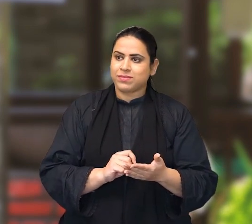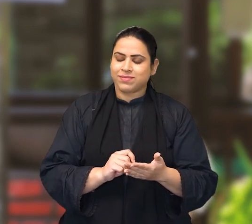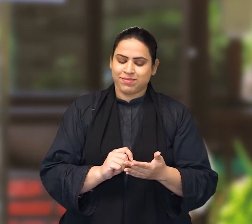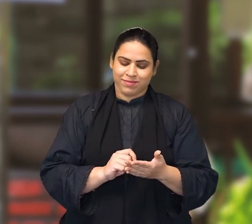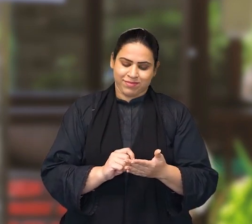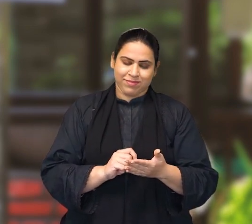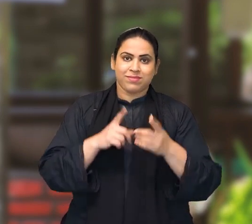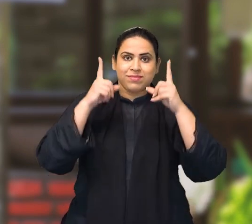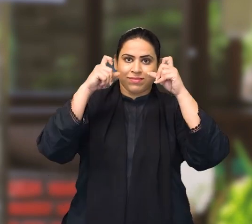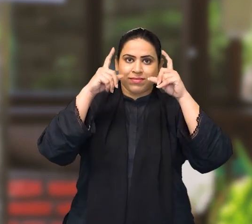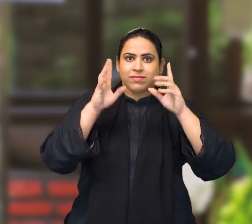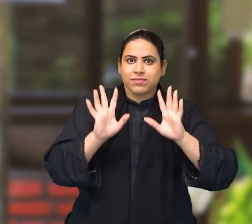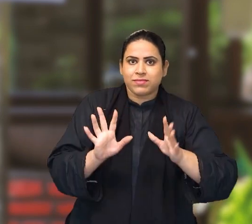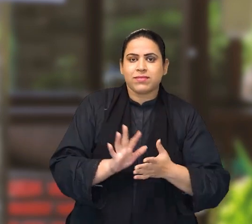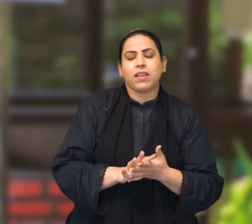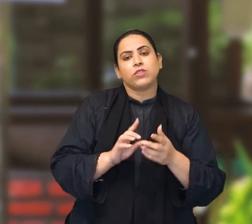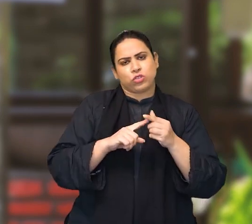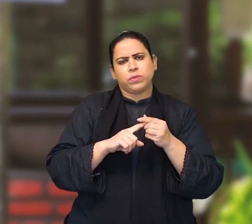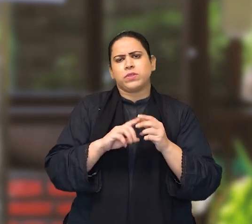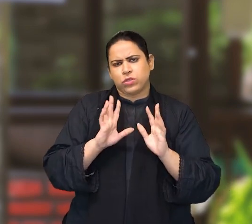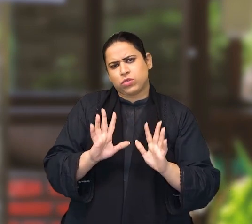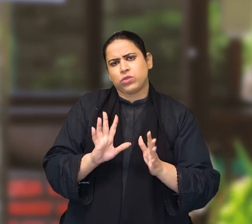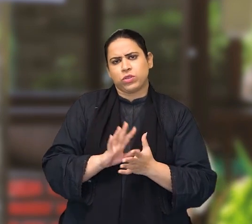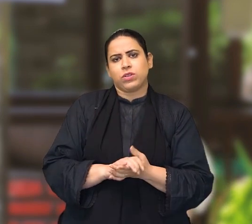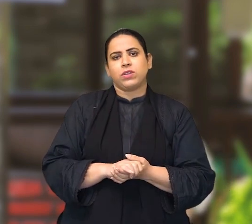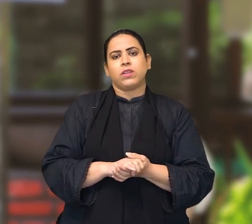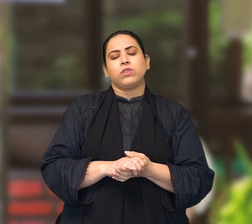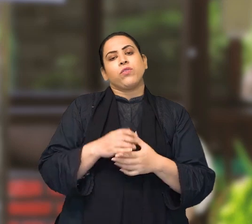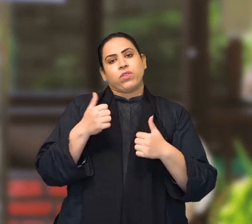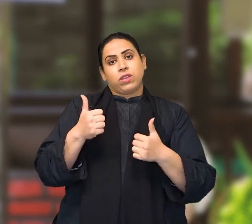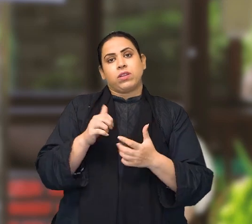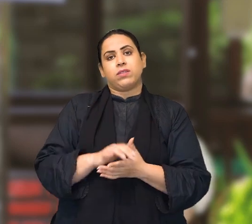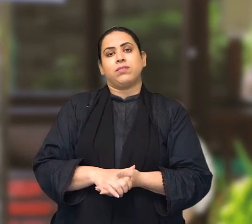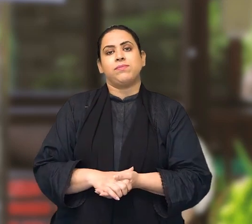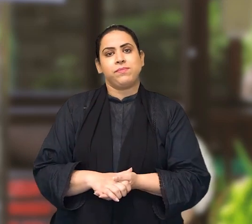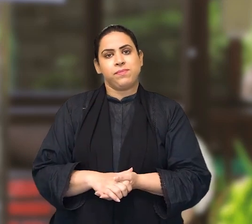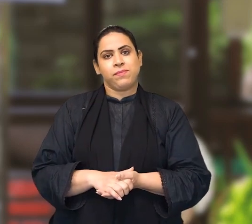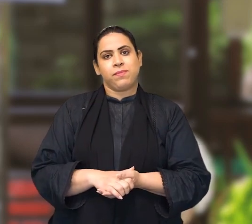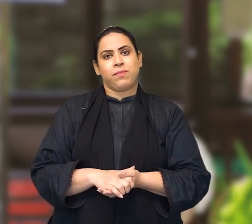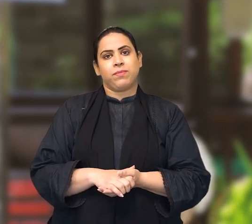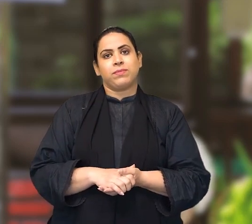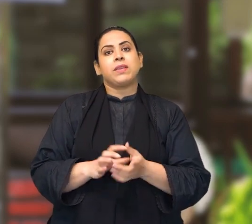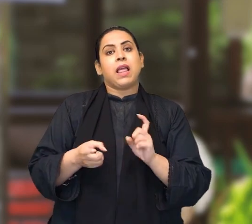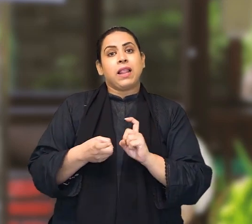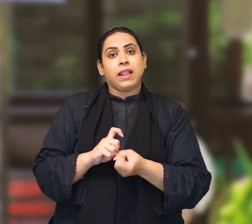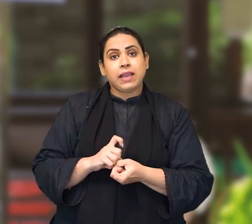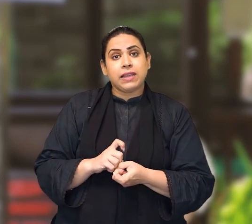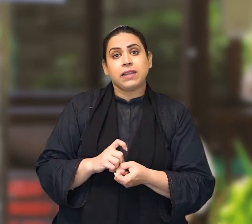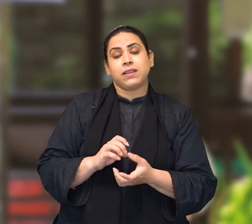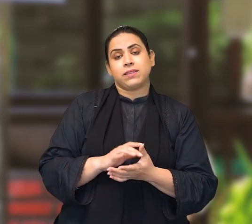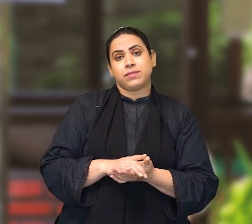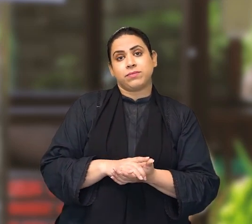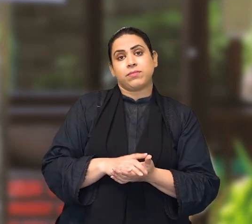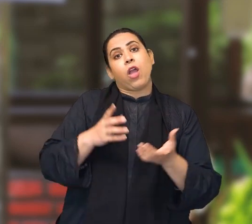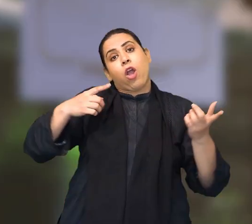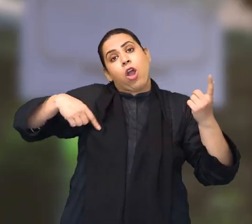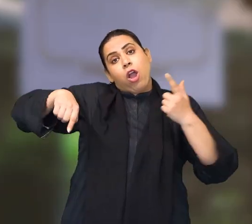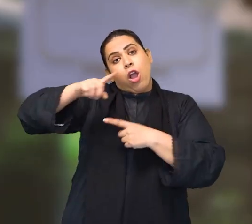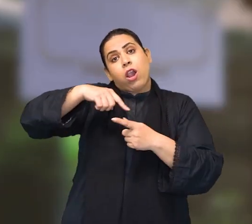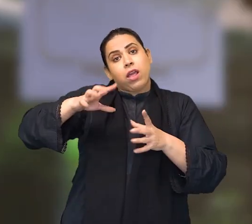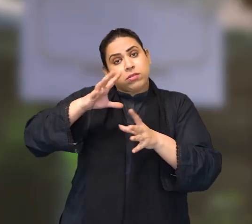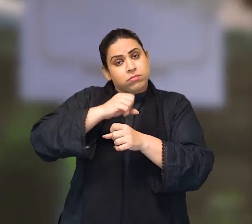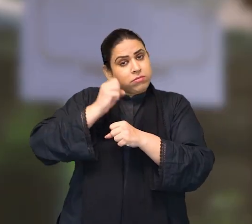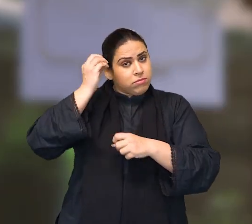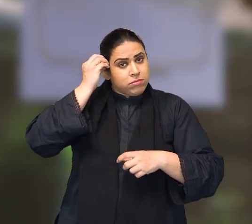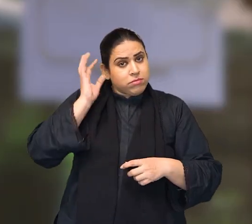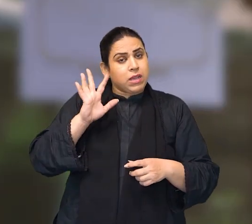events, I understand कि वो भी ज़रूरी होता है and it's important for us too. लेकिन अगर आप विद